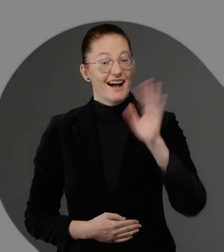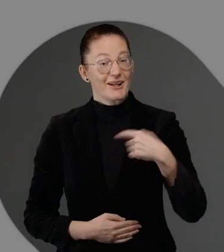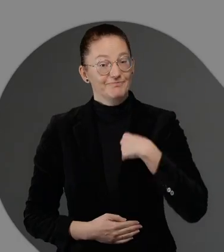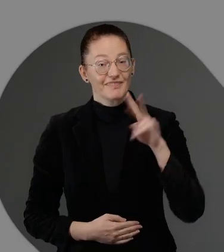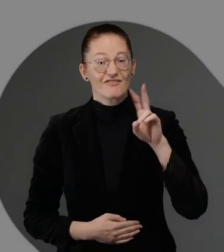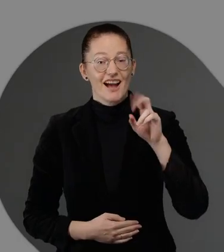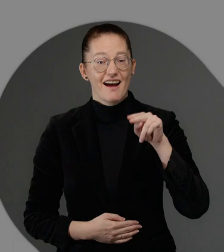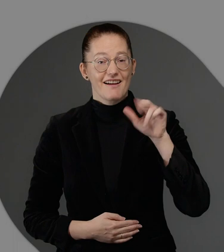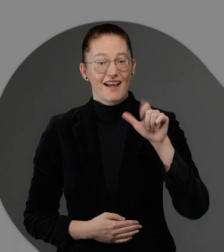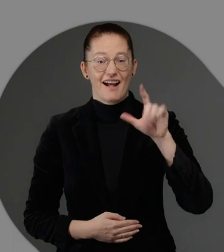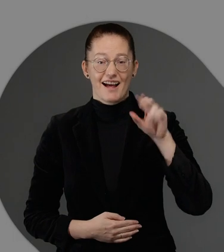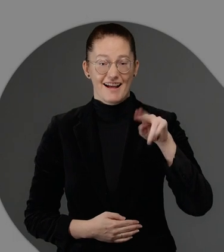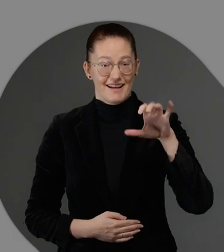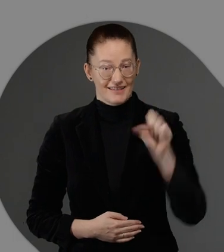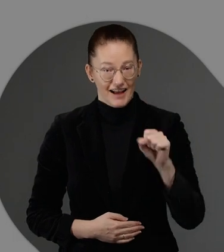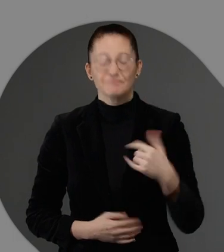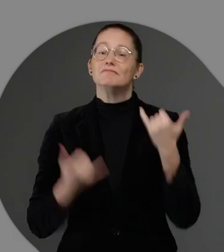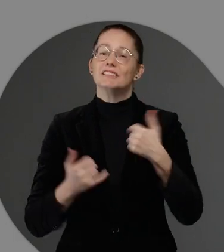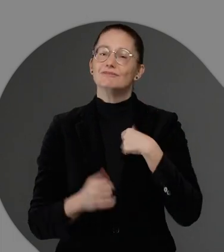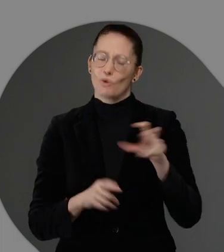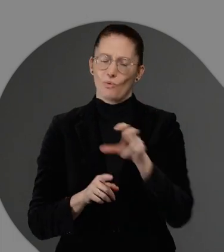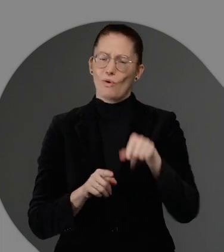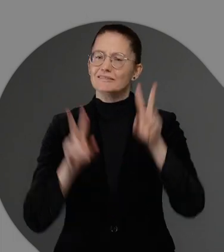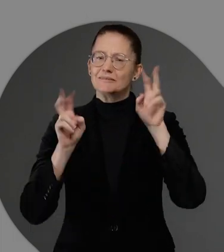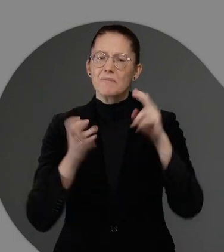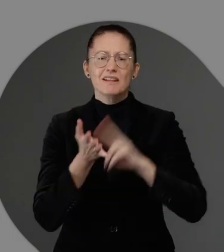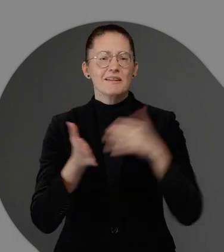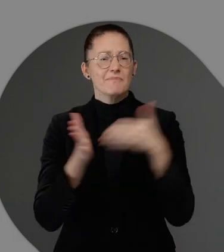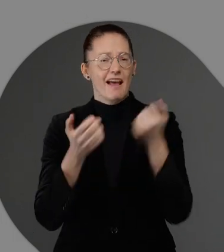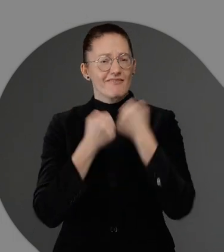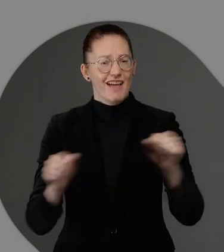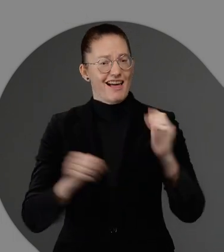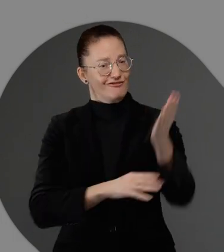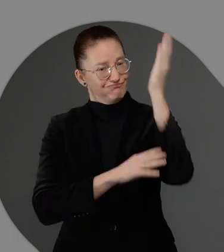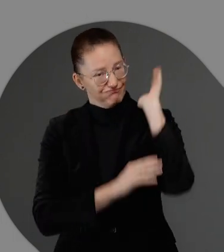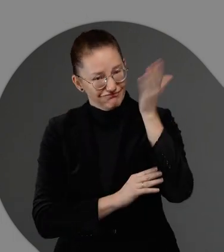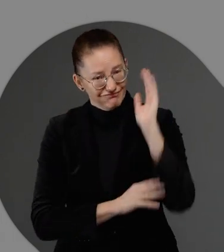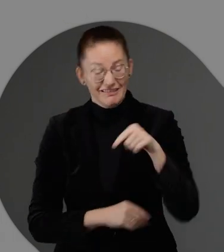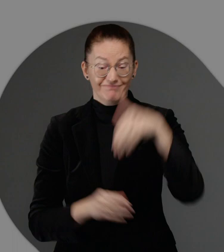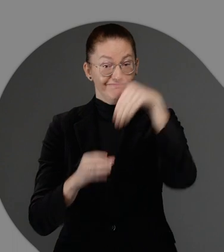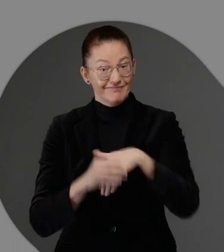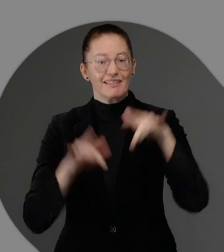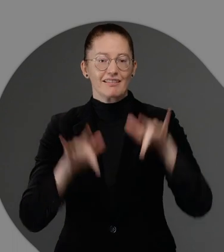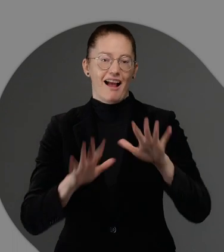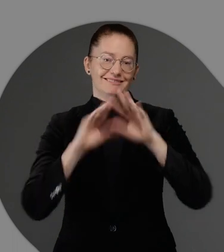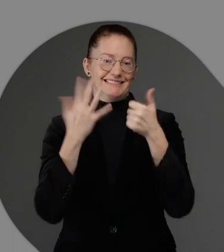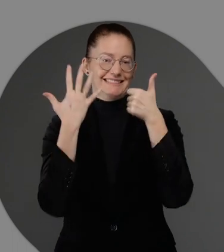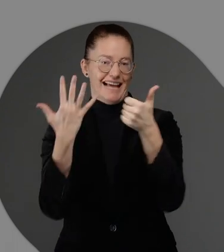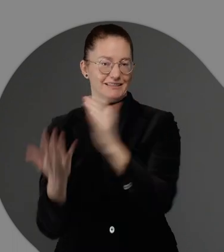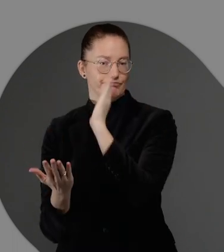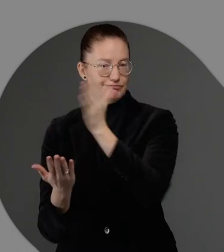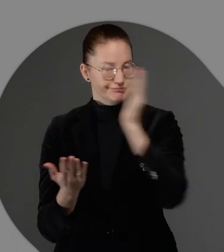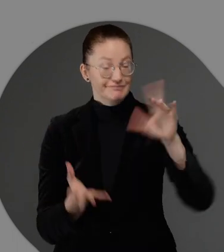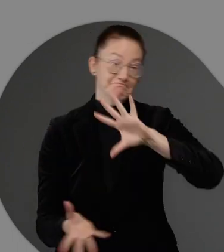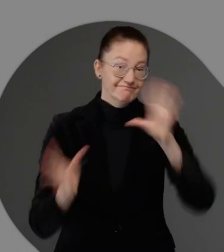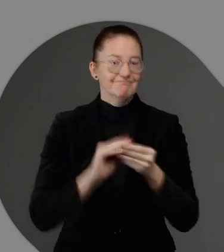Hallo, mein Name ist Verena Lenes und ich werde Sie durch den Kurs Digitale Barrierefreiheit begleiten. Der Kurs besteht aus 6 Lektionen mit insgesamt